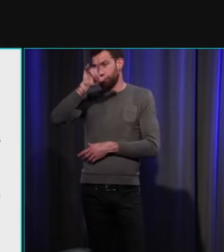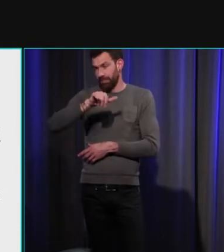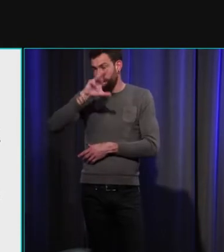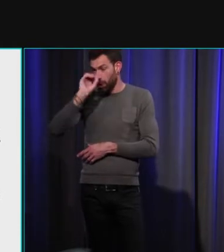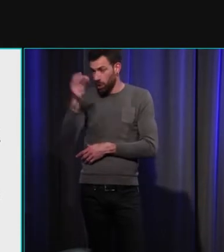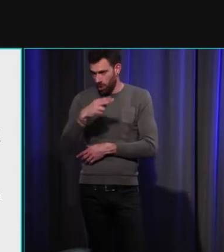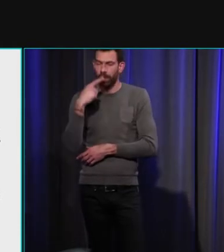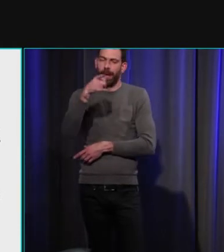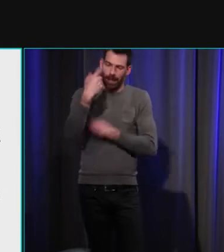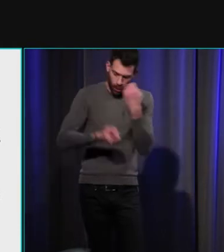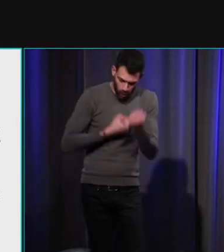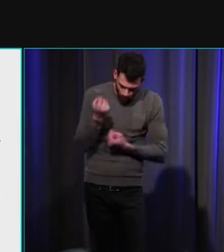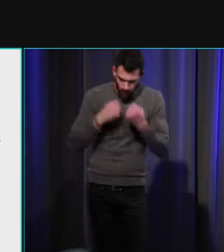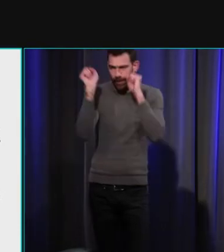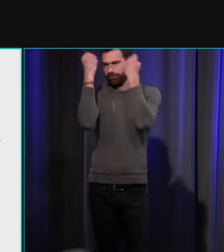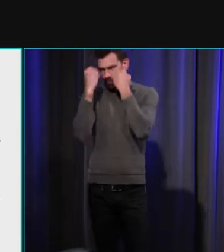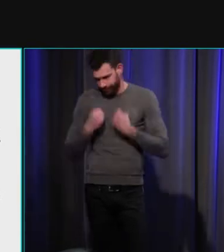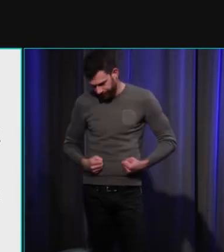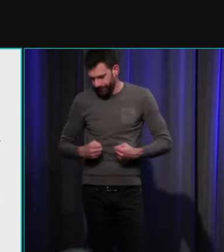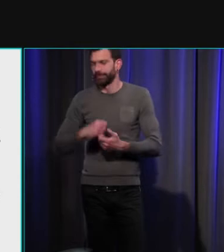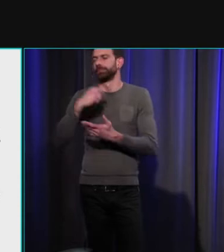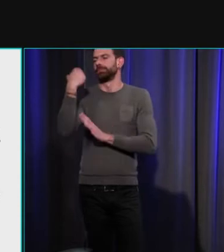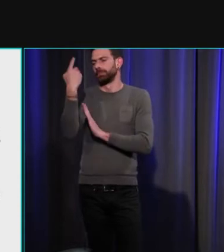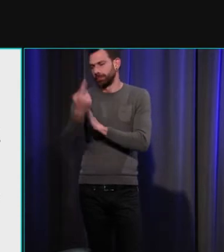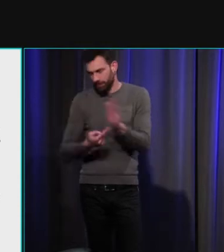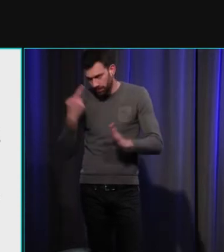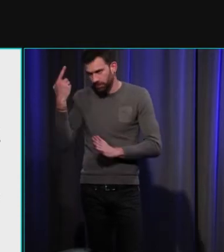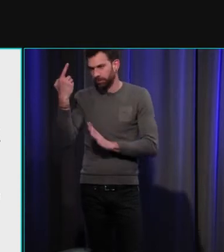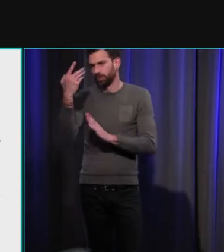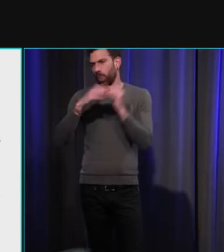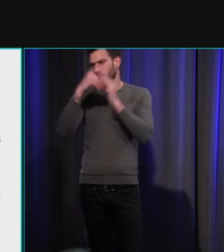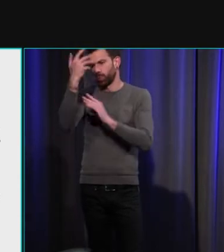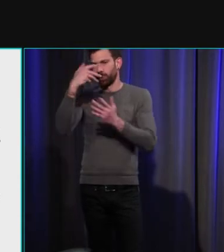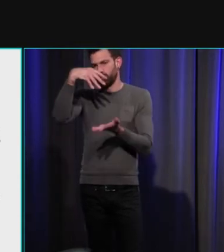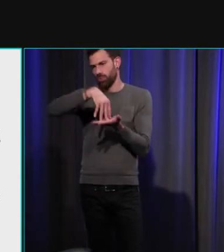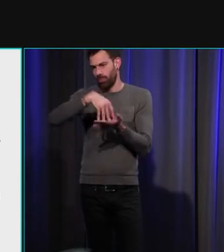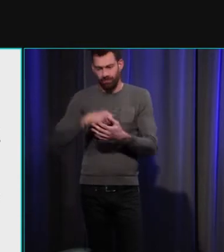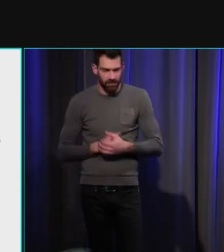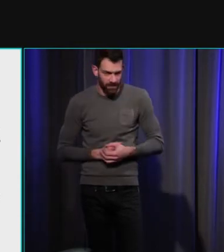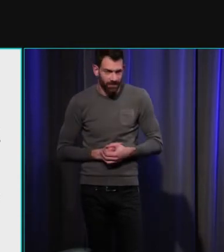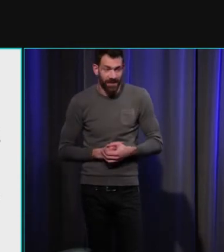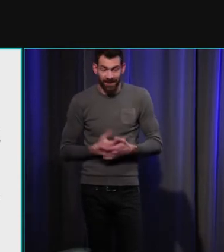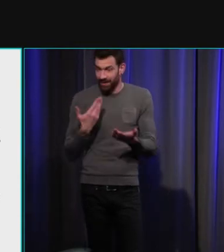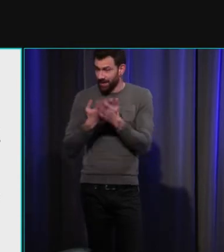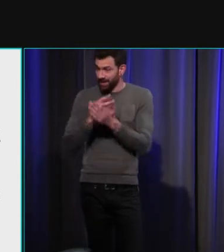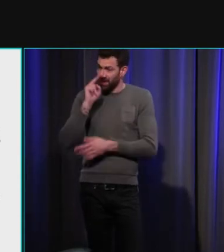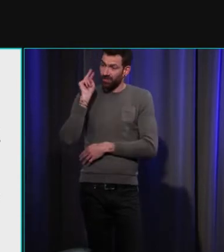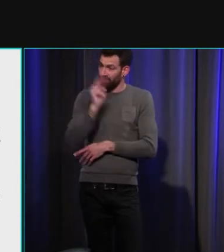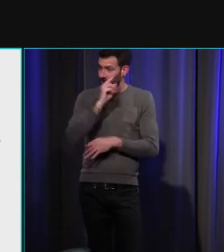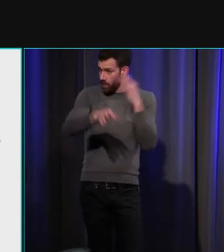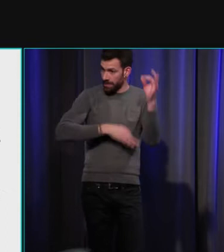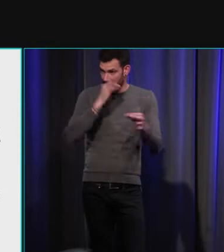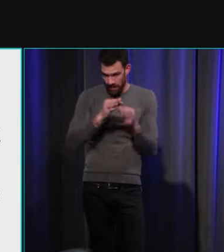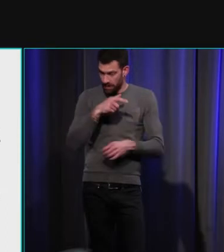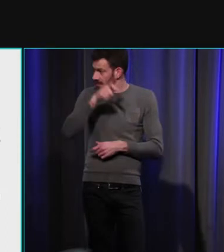se purifie et c'est la deuxième re construction reconstruction du temple vous voyez cette vision cyclique de l'histoire les gens du moyen âge l'ont